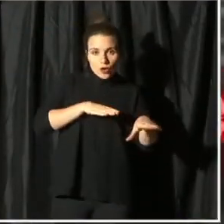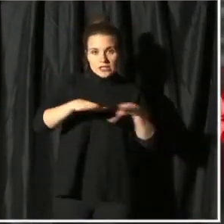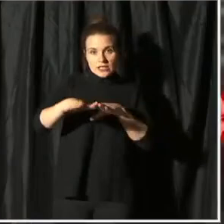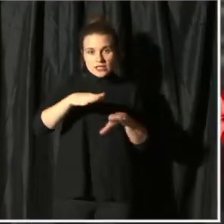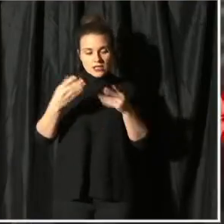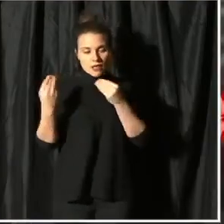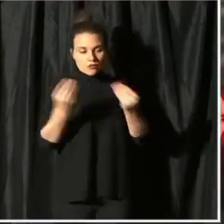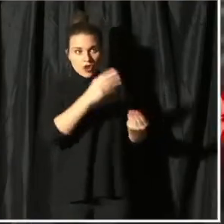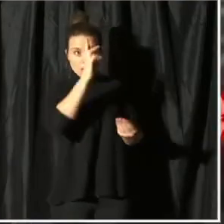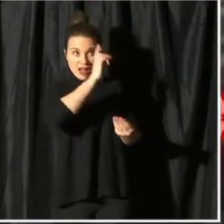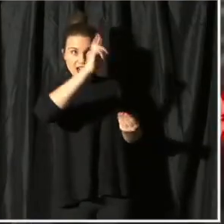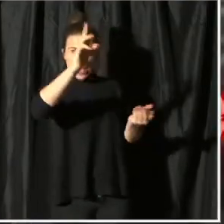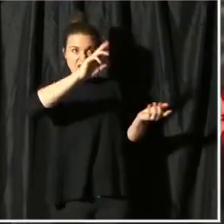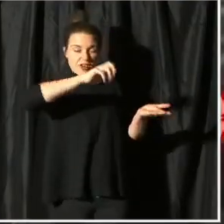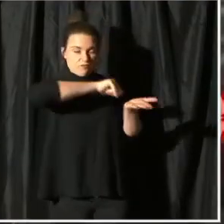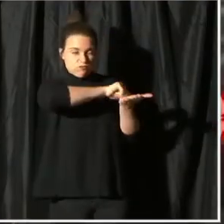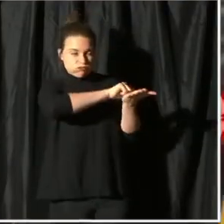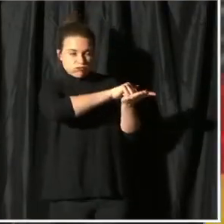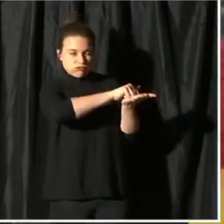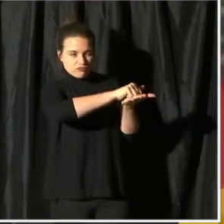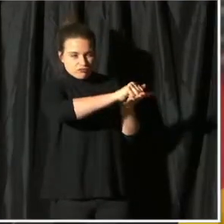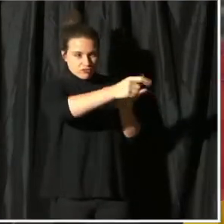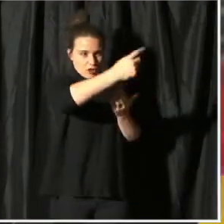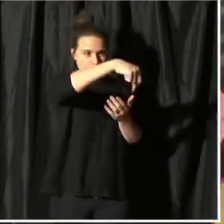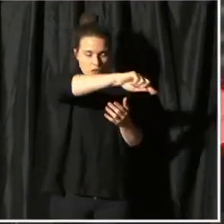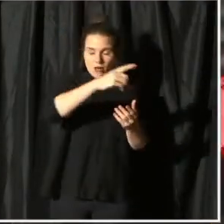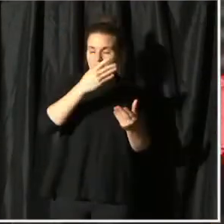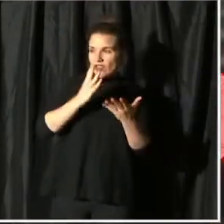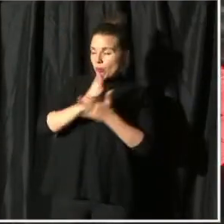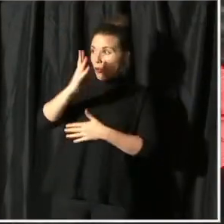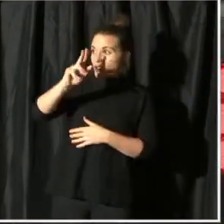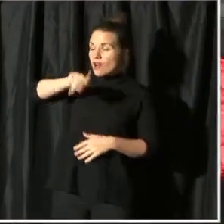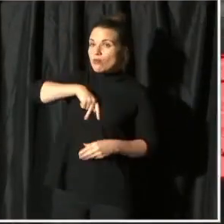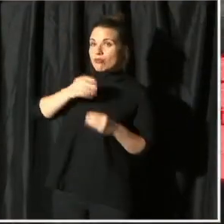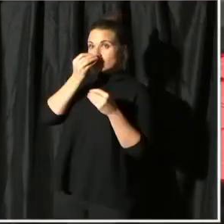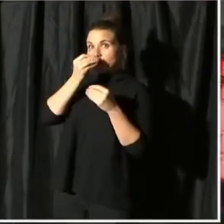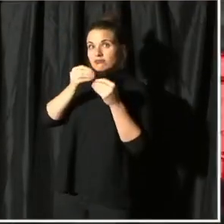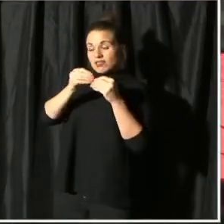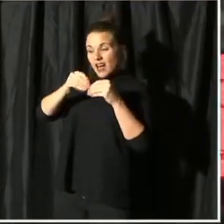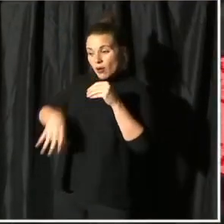transformateur et les a contraints à abandonner leur projet